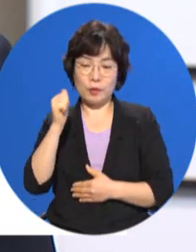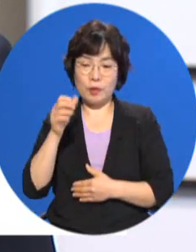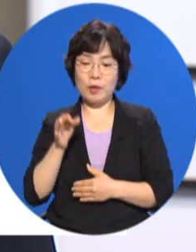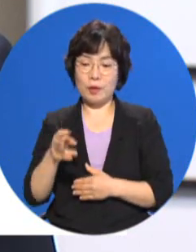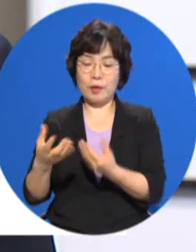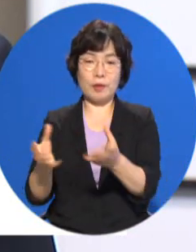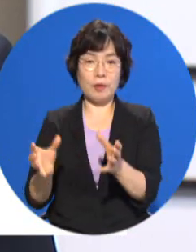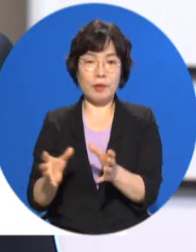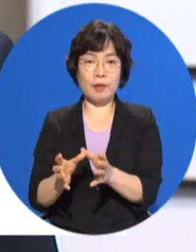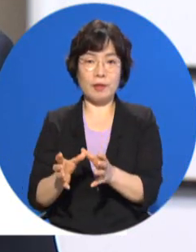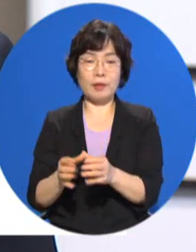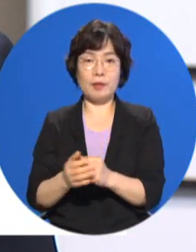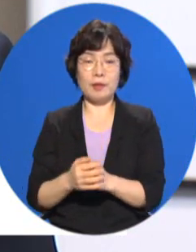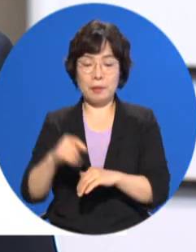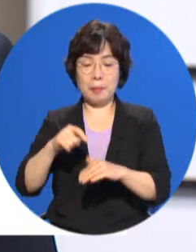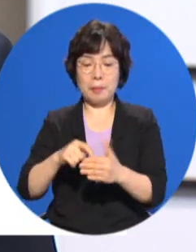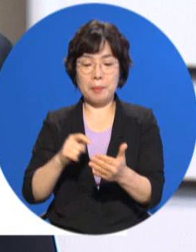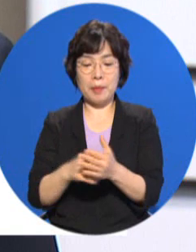여당이